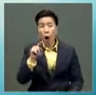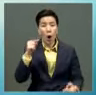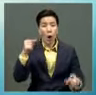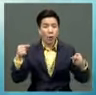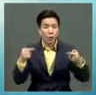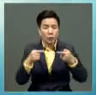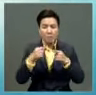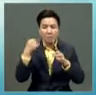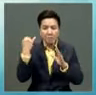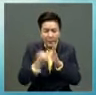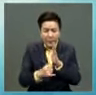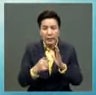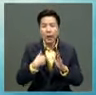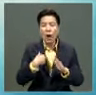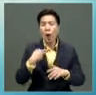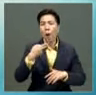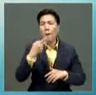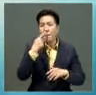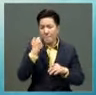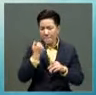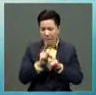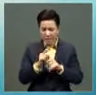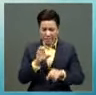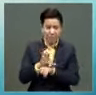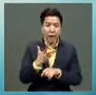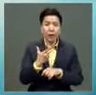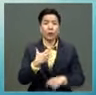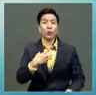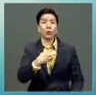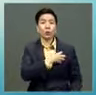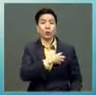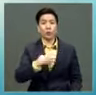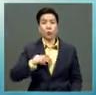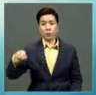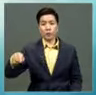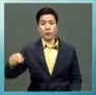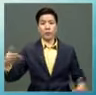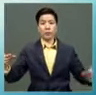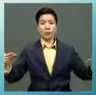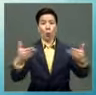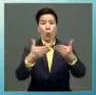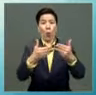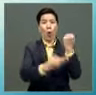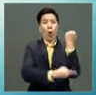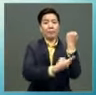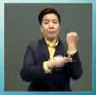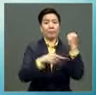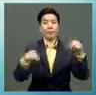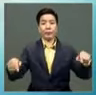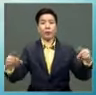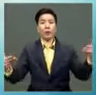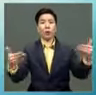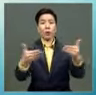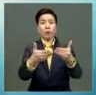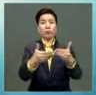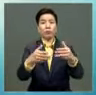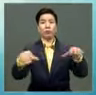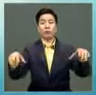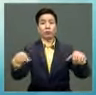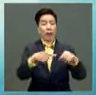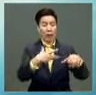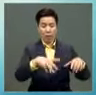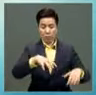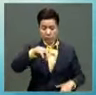ละหลวมก็คือทางด้านสถานทูตเขาไปติดต่อโรงแรมโดยตรง แล้วก็นำไปสู่การเข้